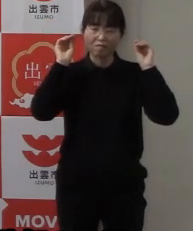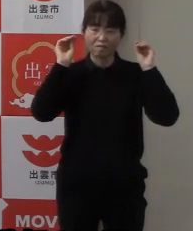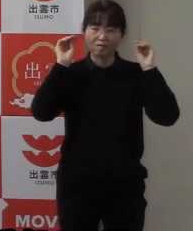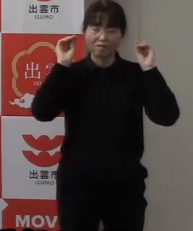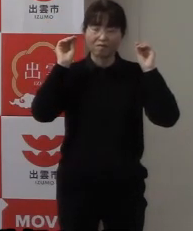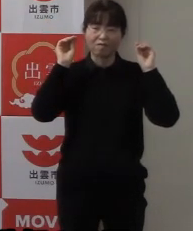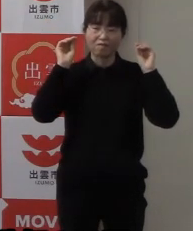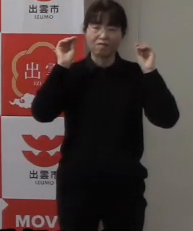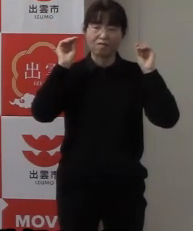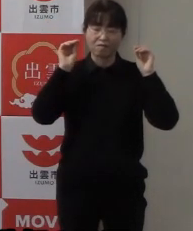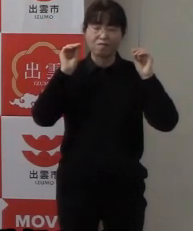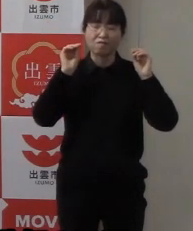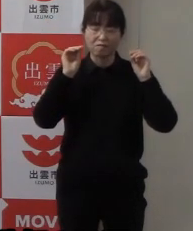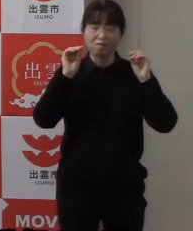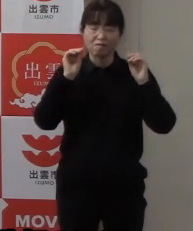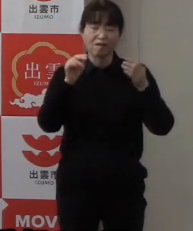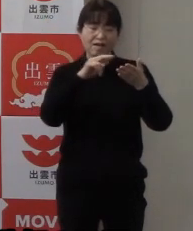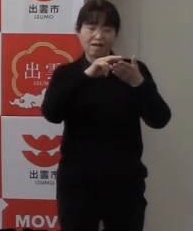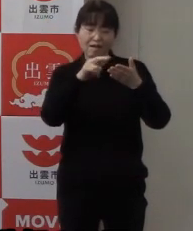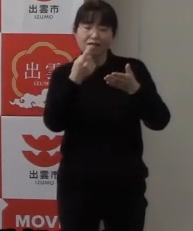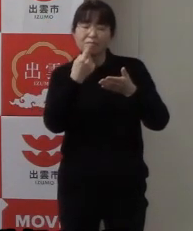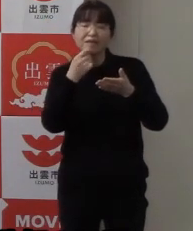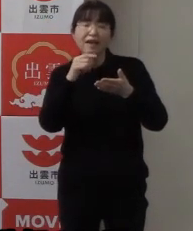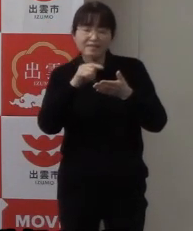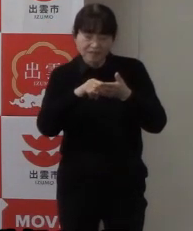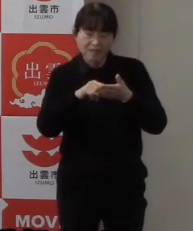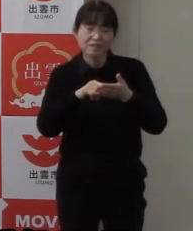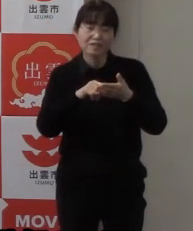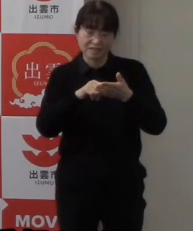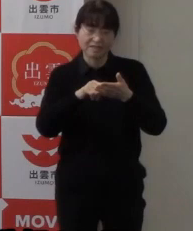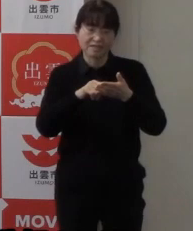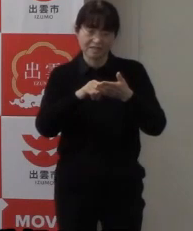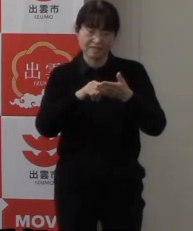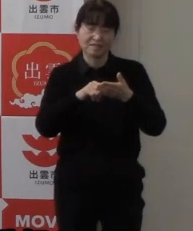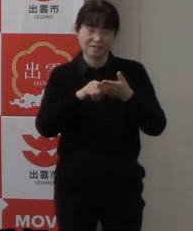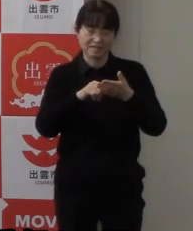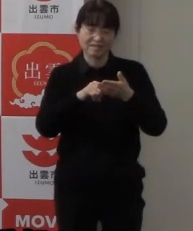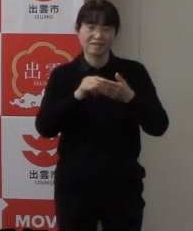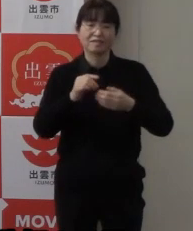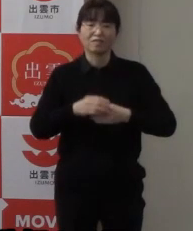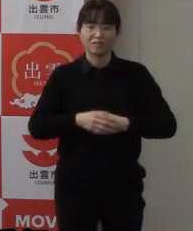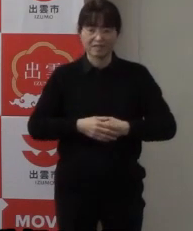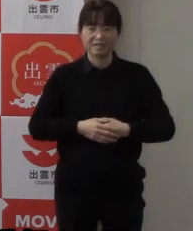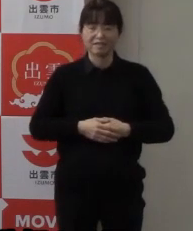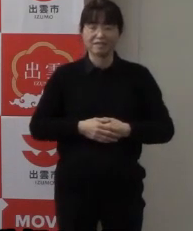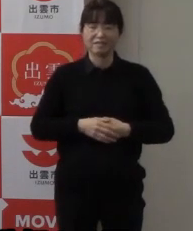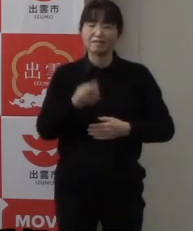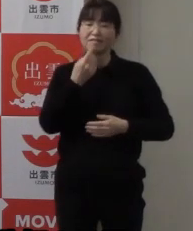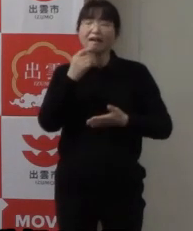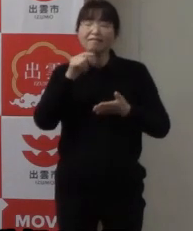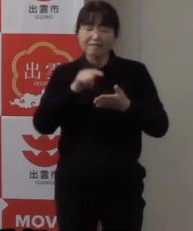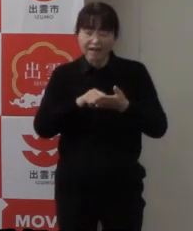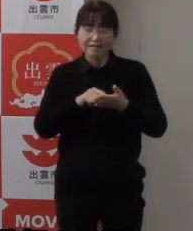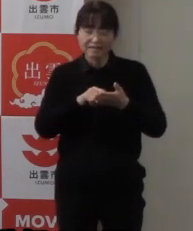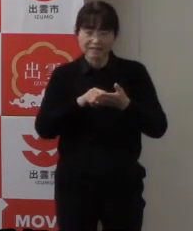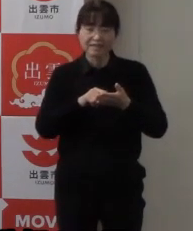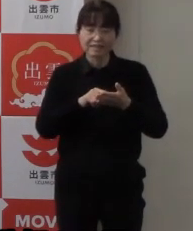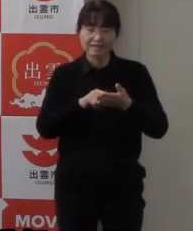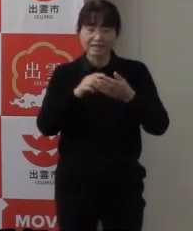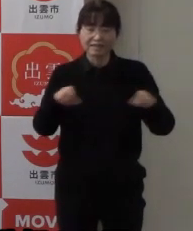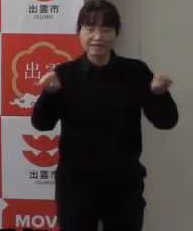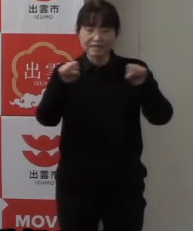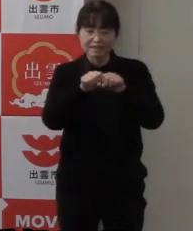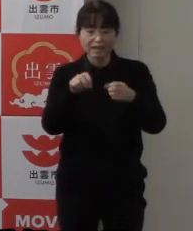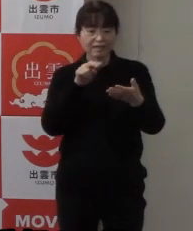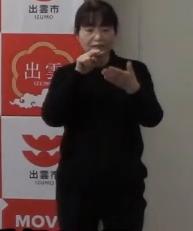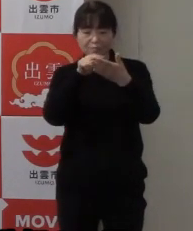う取りやすいような環境を求められているものが簡単にこうアクセスできる、接触できる